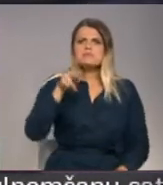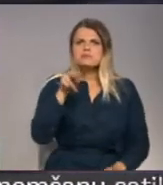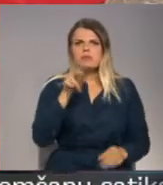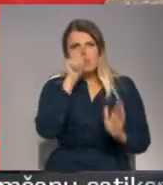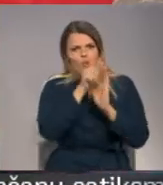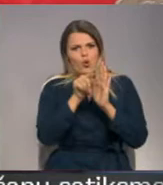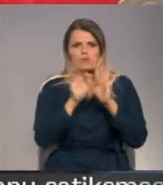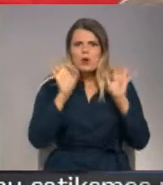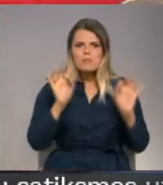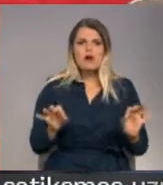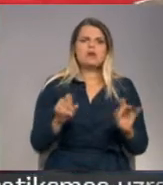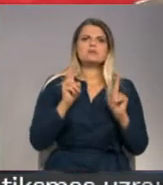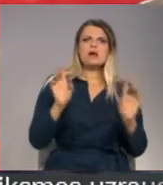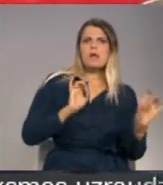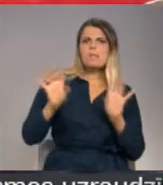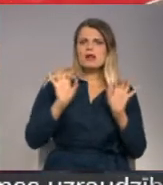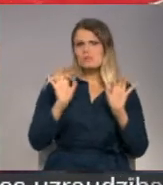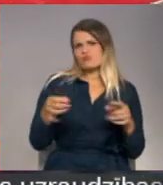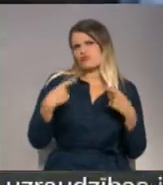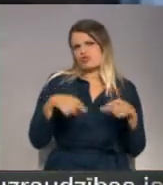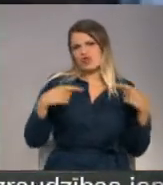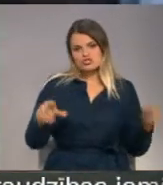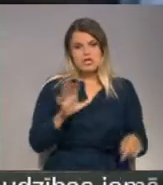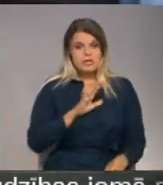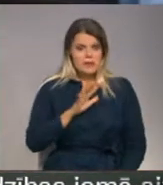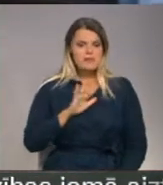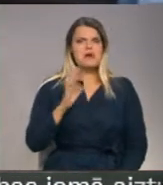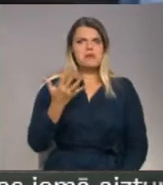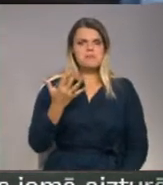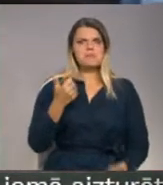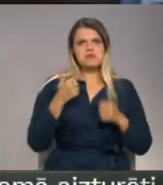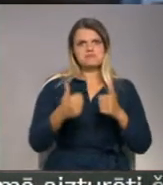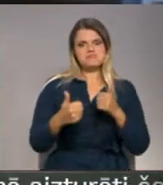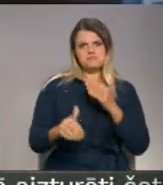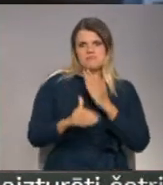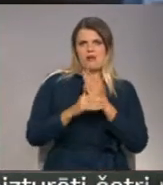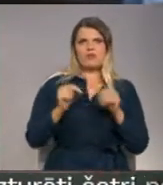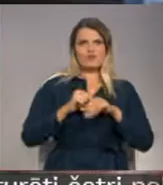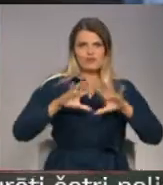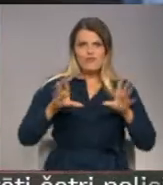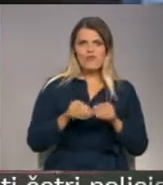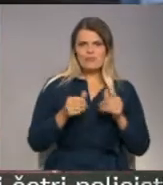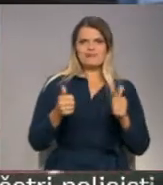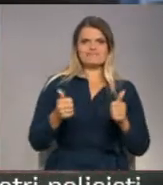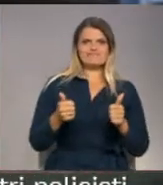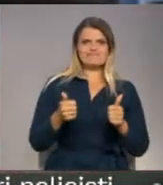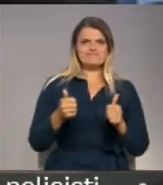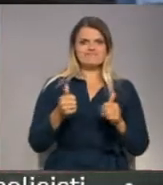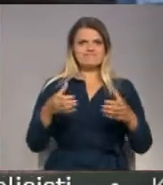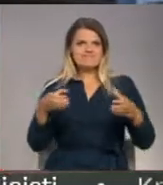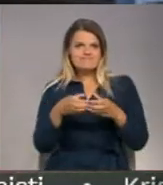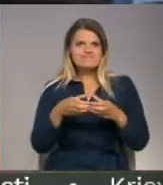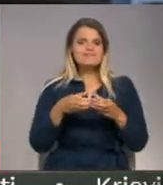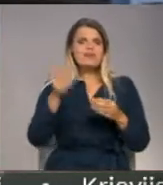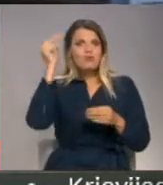bija, marketings, dažādas lietas. Bet tā plecs sajūta riktīgi labi, ka mēs sanācam atkal kopā, reku atkal šitas bariņš,